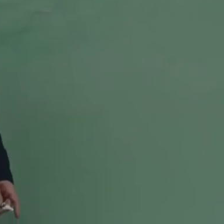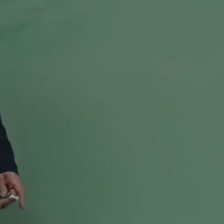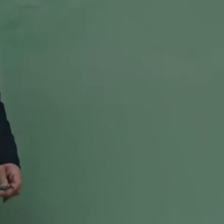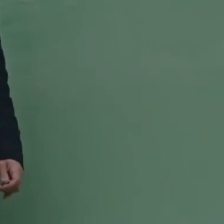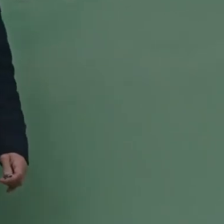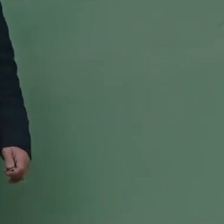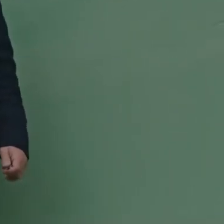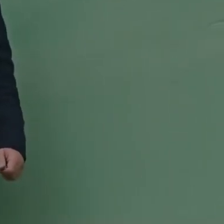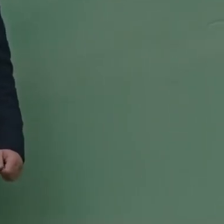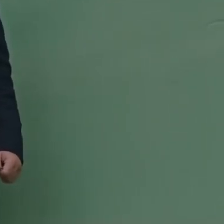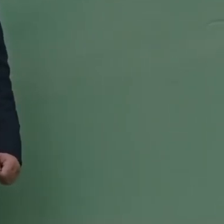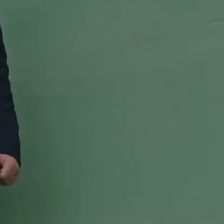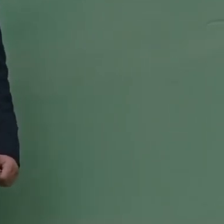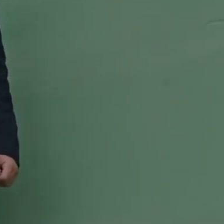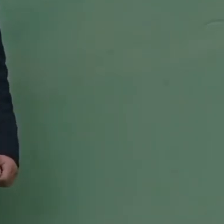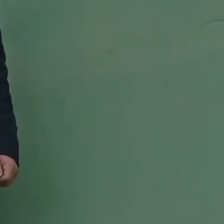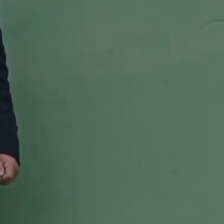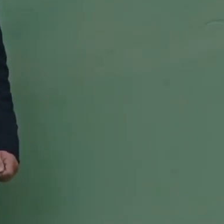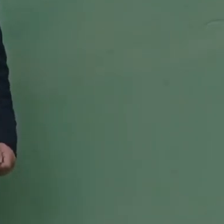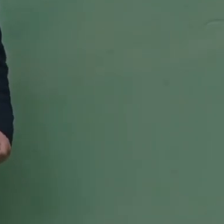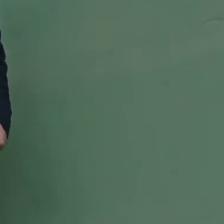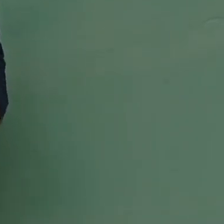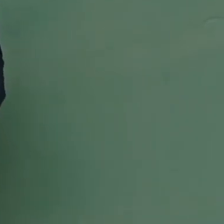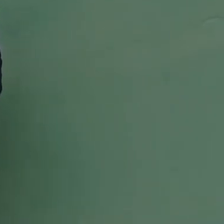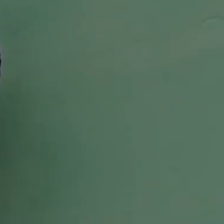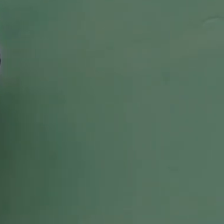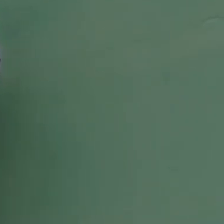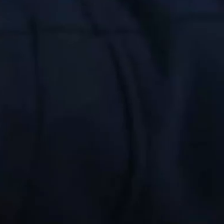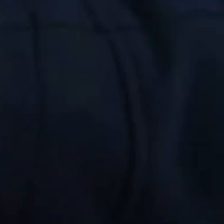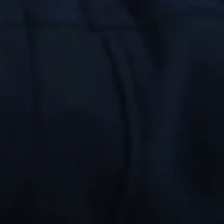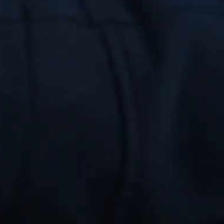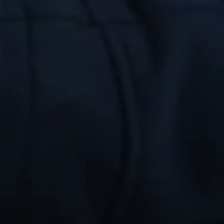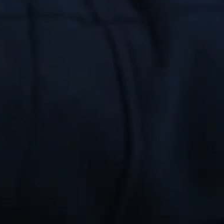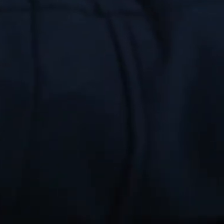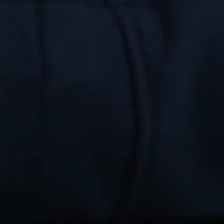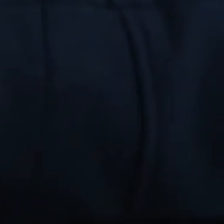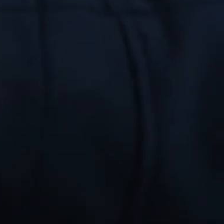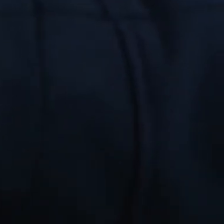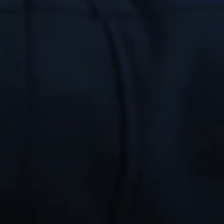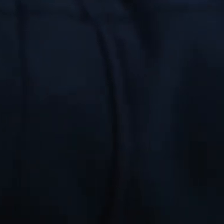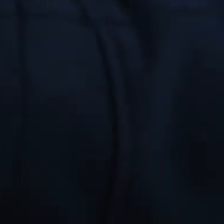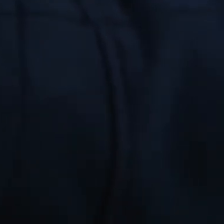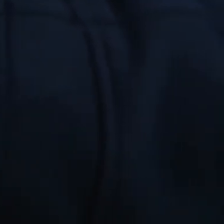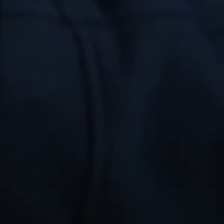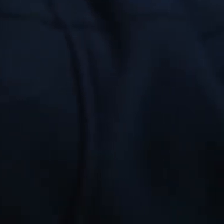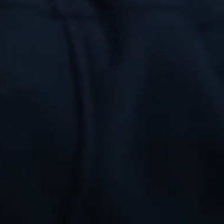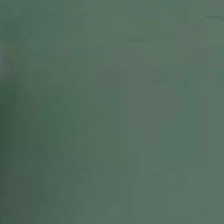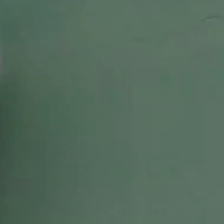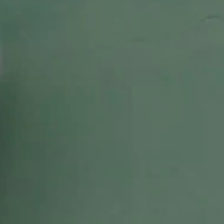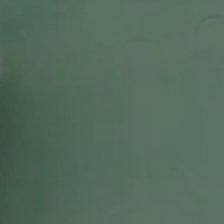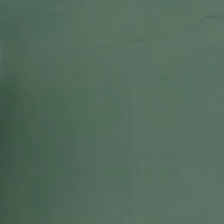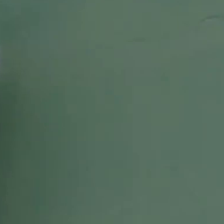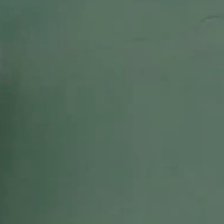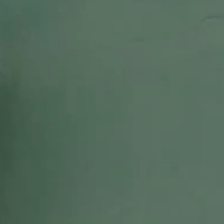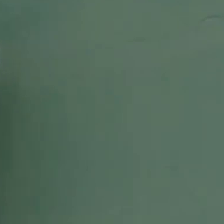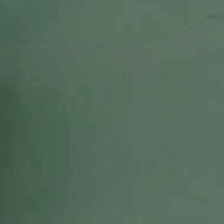Merdivendeki İbrahim şaşkınlıkla baka kaldı. Bakışları elindeki anahtarda. Sıkıntıyla evirip çevirdi. Alev'in arkasından